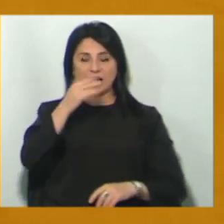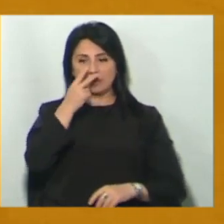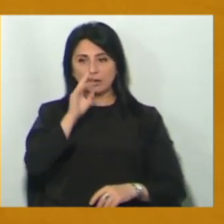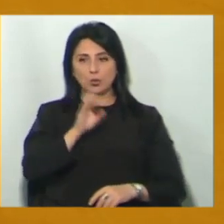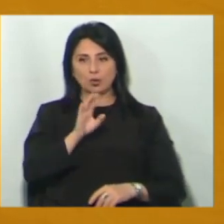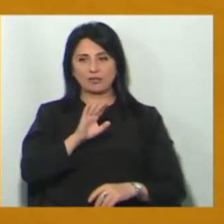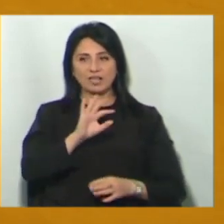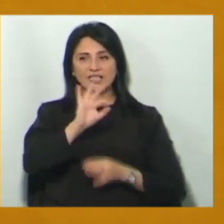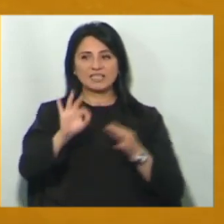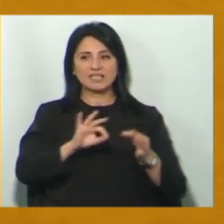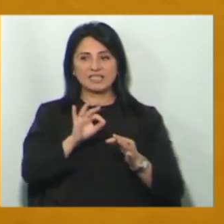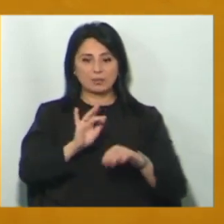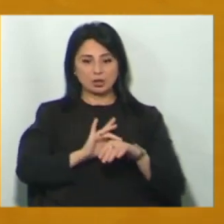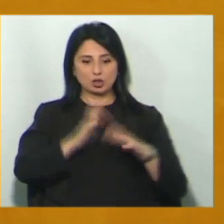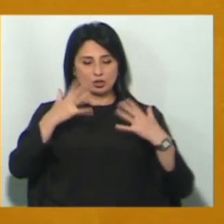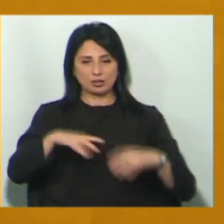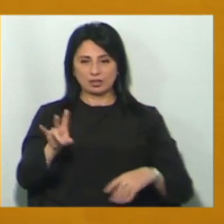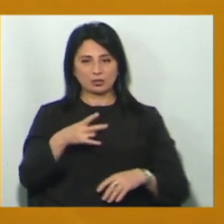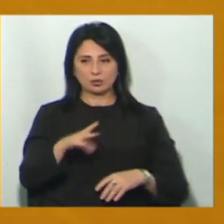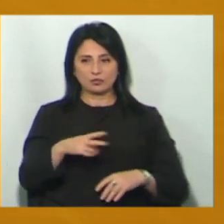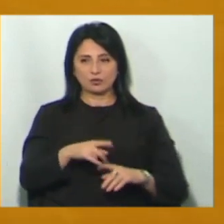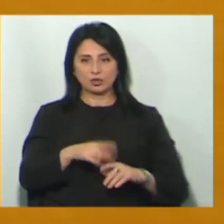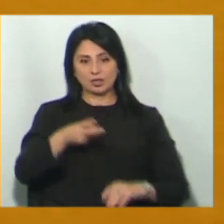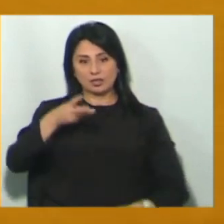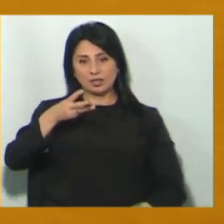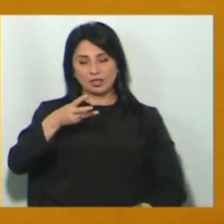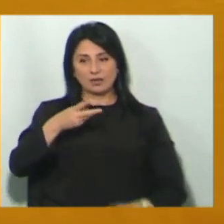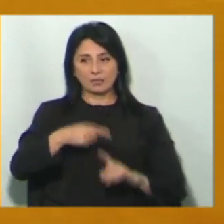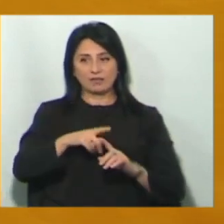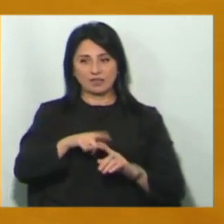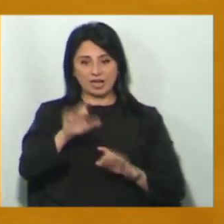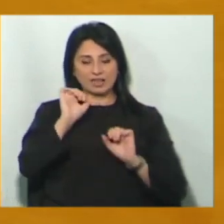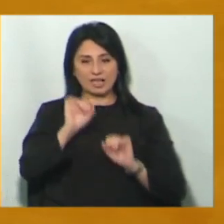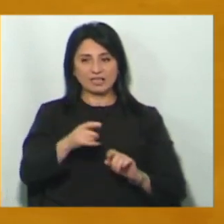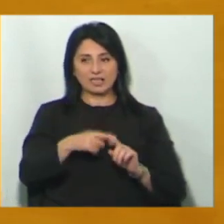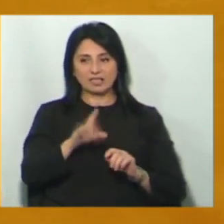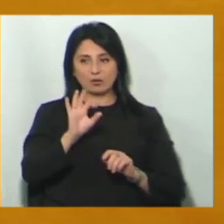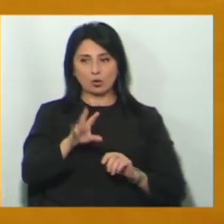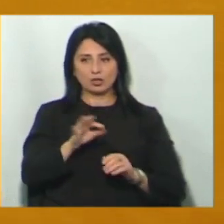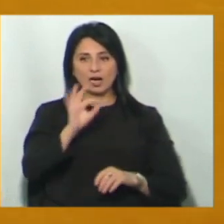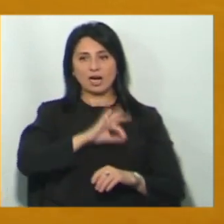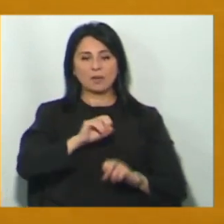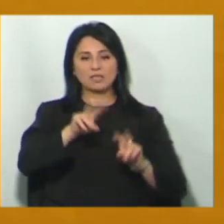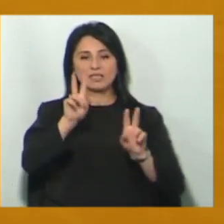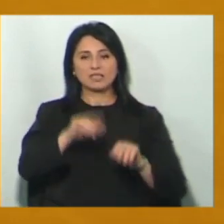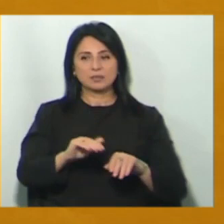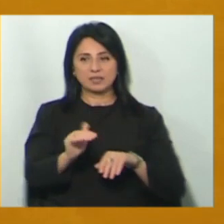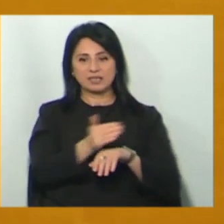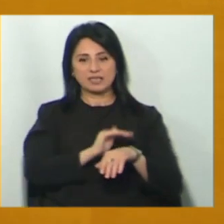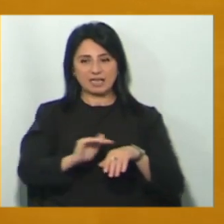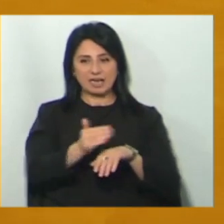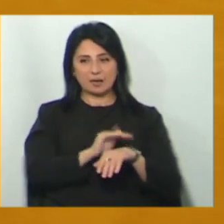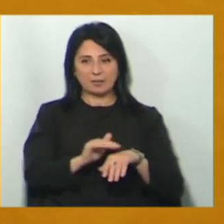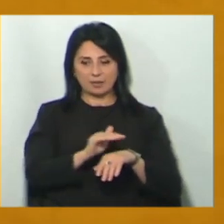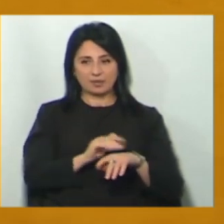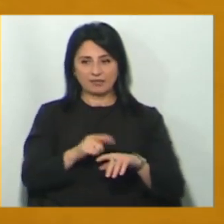მიუხედავად ზედმეტად ნუგაში ლიფტებით ულტრაიისფერი სპექტრისგან თავდასაცავად გამოიყენეთ სპეციალური კრემები